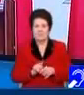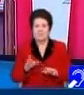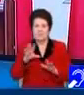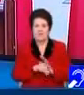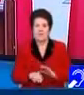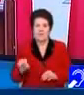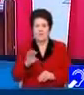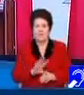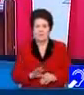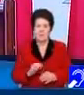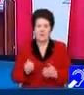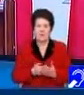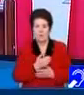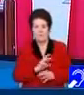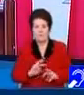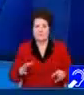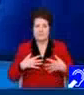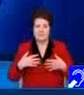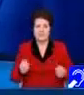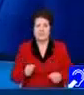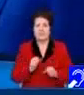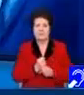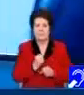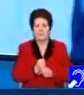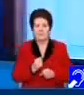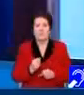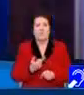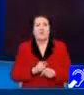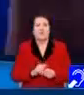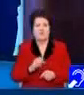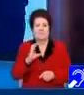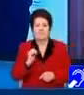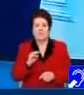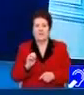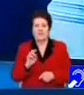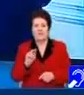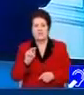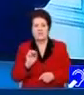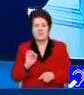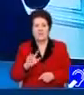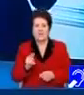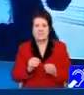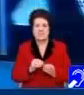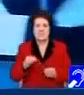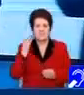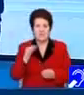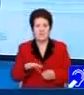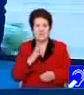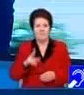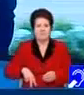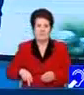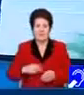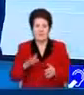Integrare Europeană. Noul ministru al Sănătății, Muncii și Protecției Sociale este Svetlana Cebotari, care aproape 10 ani a fost director